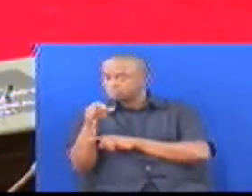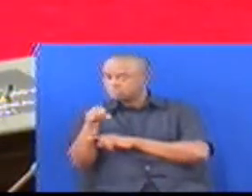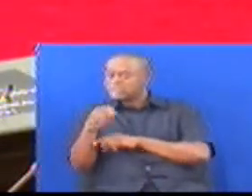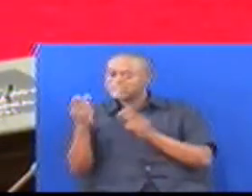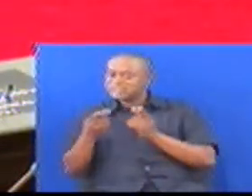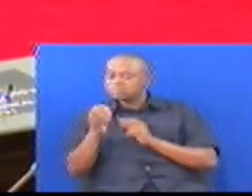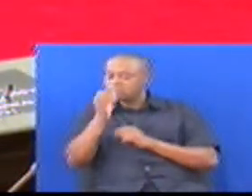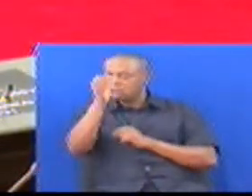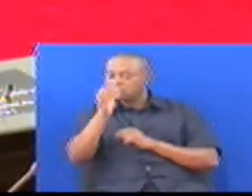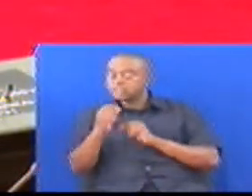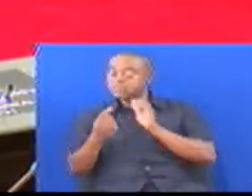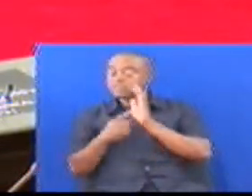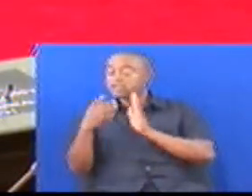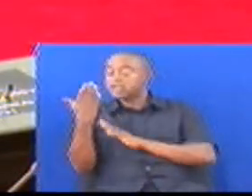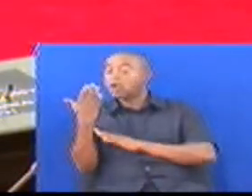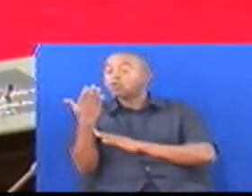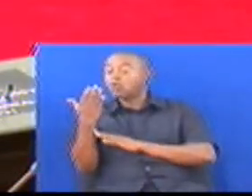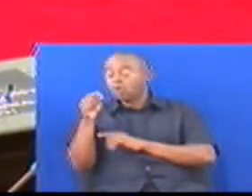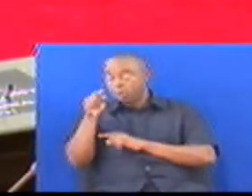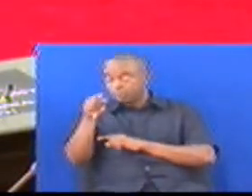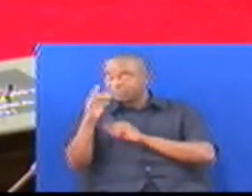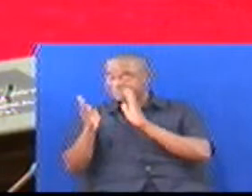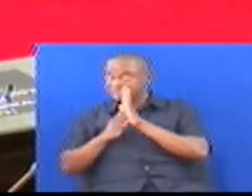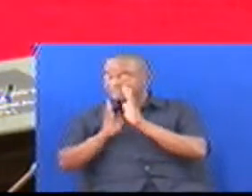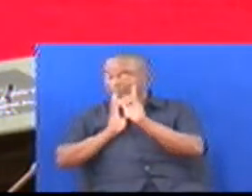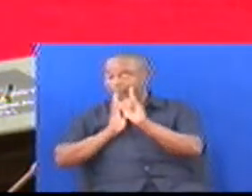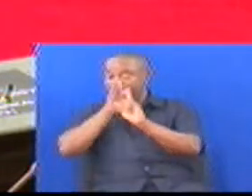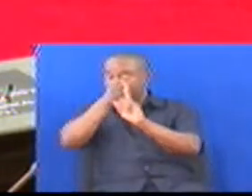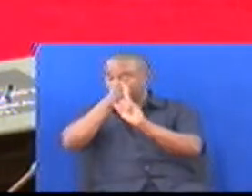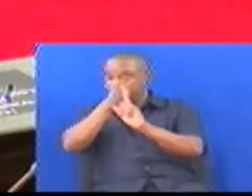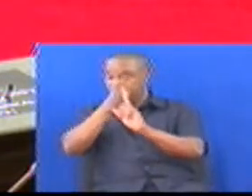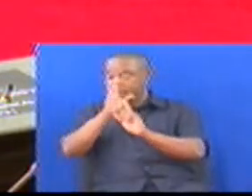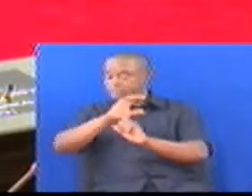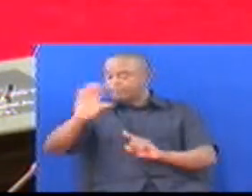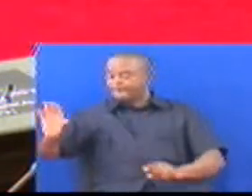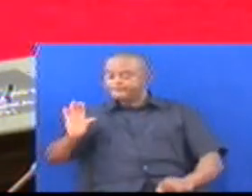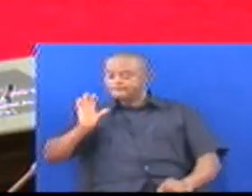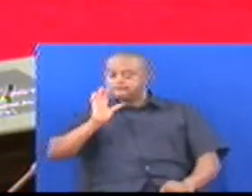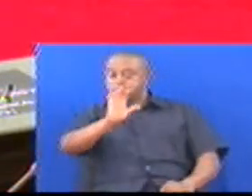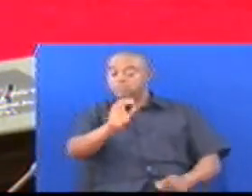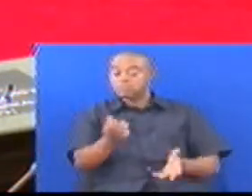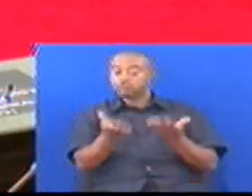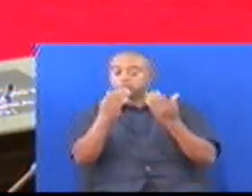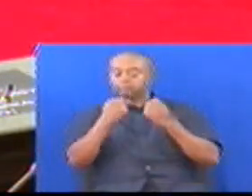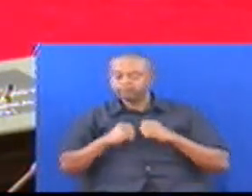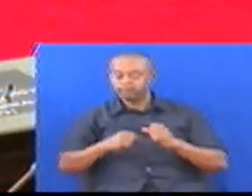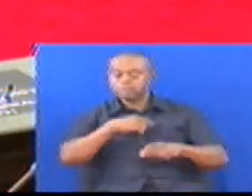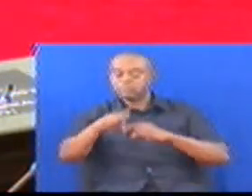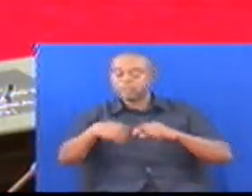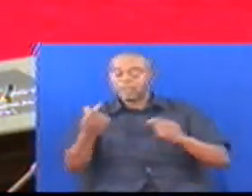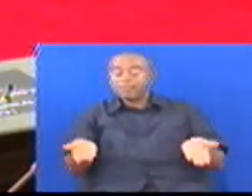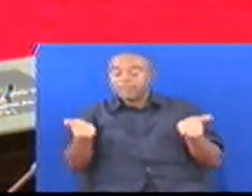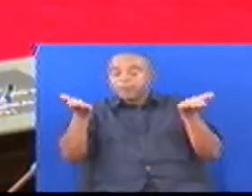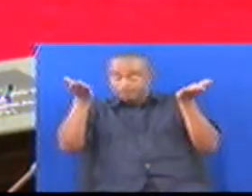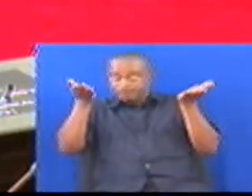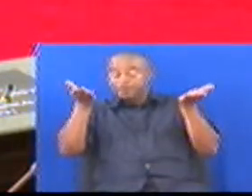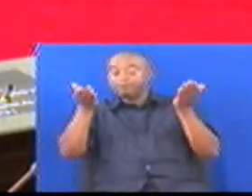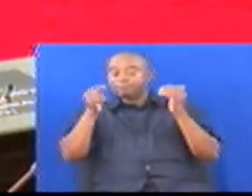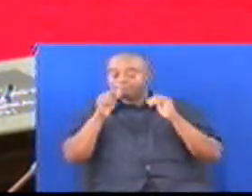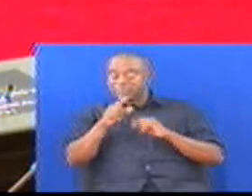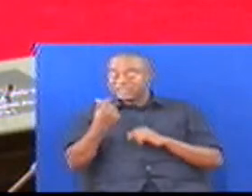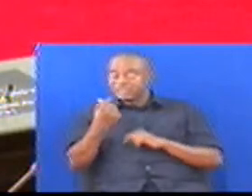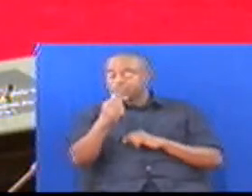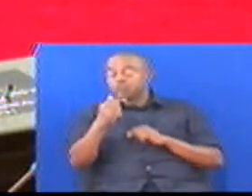na asilimia 65.9 ya lengo zimetolewa kwa ajili ya utekelezaji wa miradi ya maendeleo, ambapo shilingi